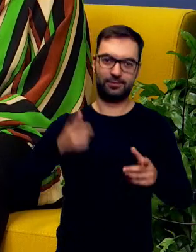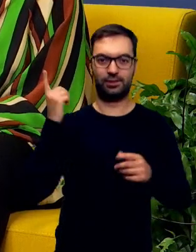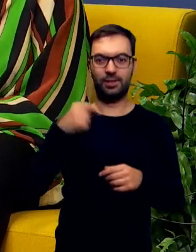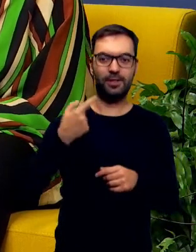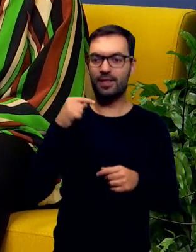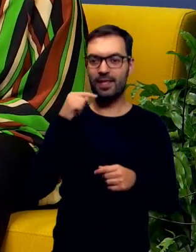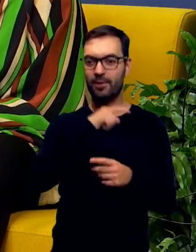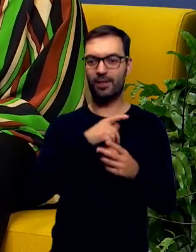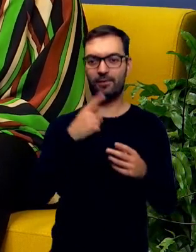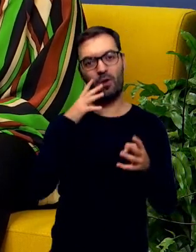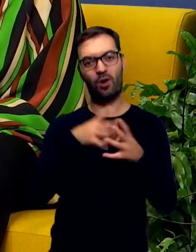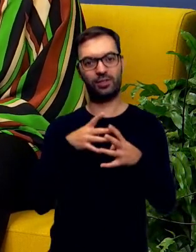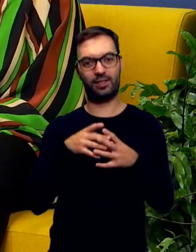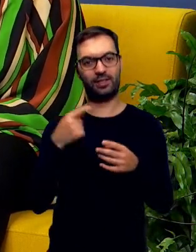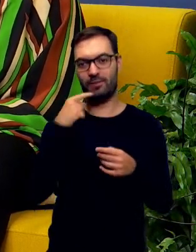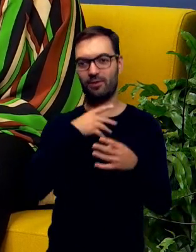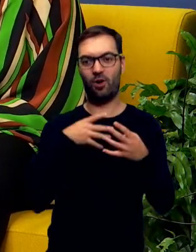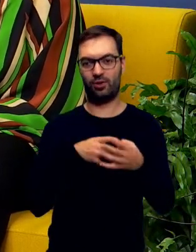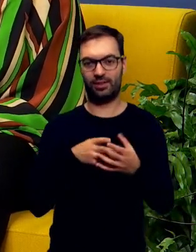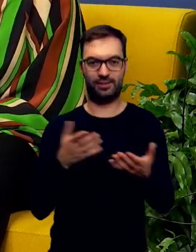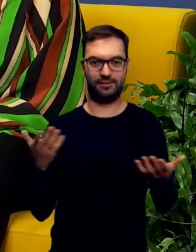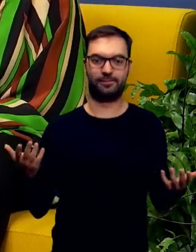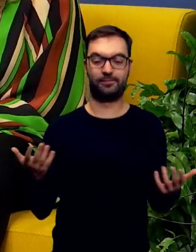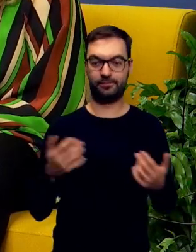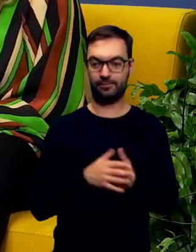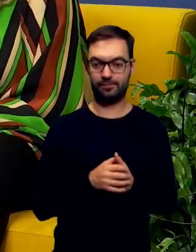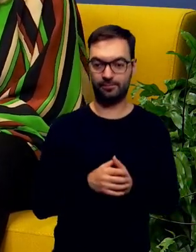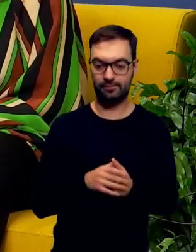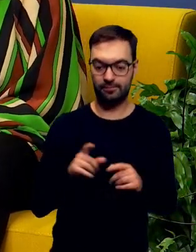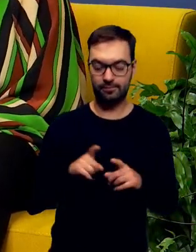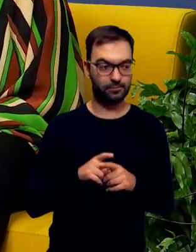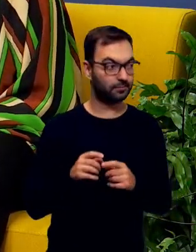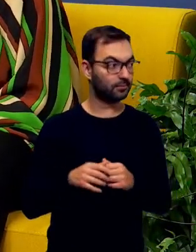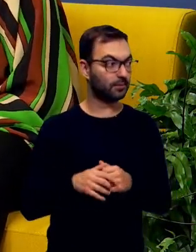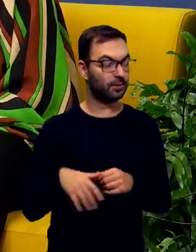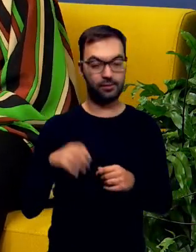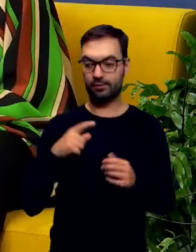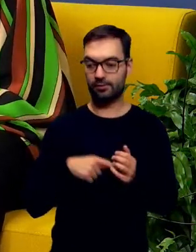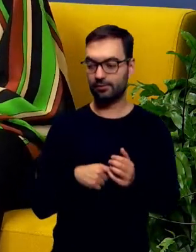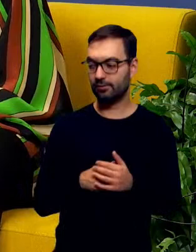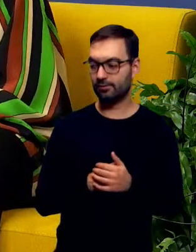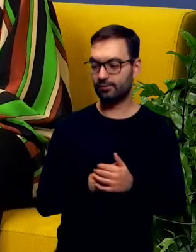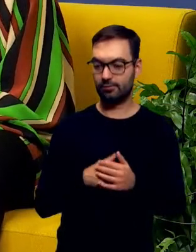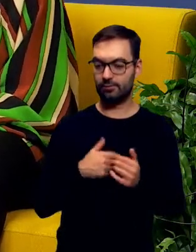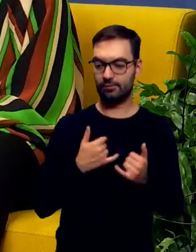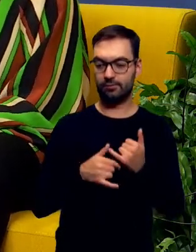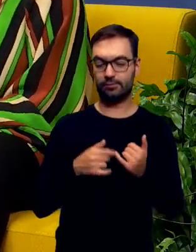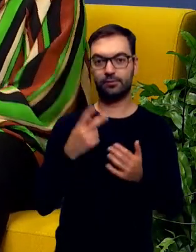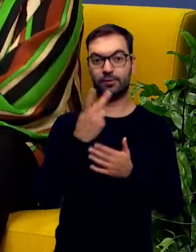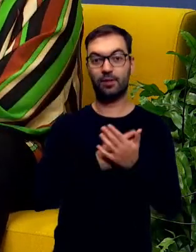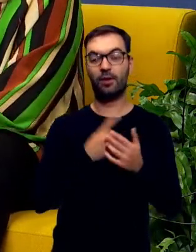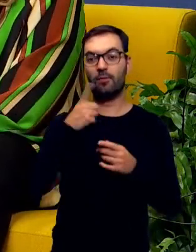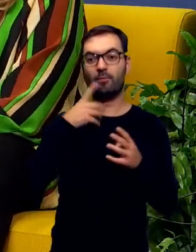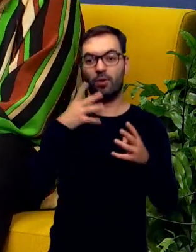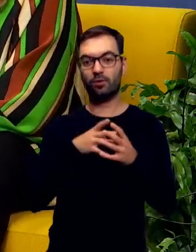nie umiemy już tego oceniać, tego co się dzieje wokół nas. Tak jak właśnie... No tak, nie, no bo jeżeli czytamy tą prognozę, no ale co z tego? No właśnie.